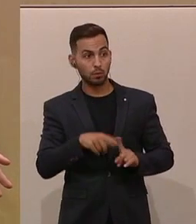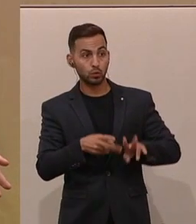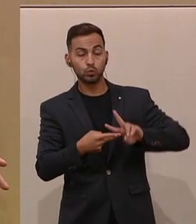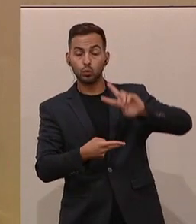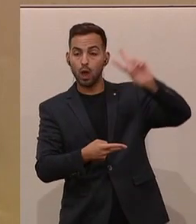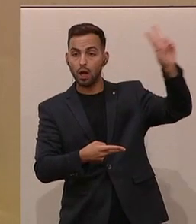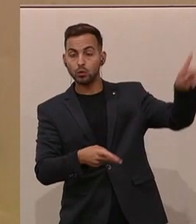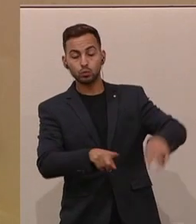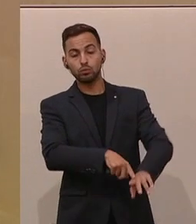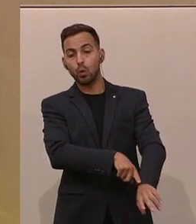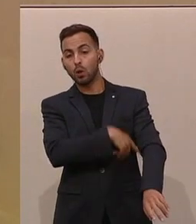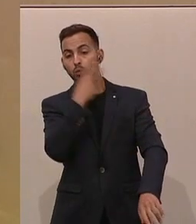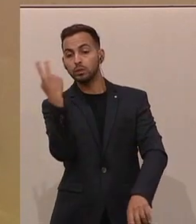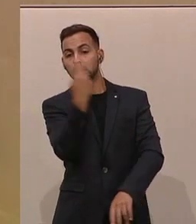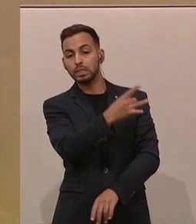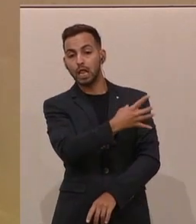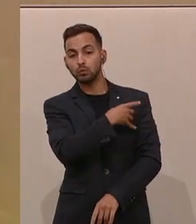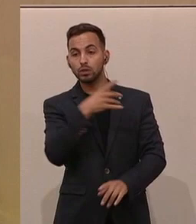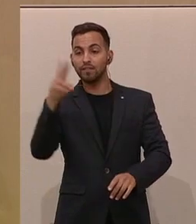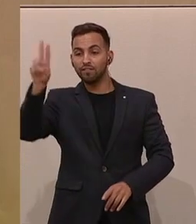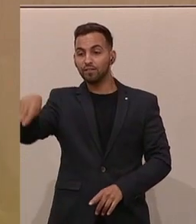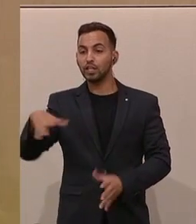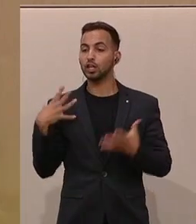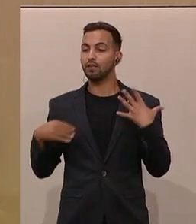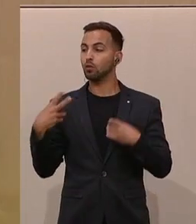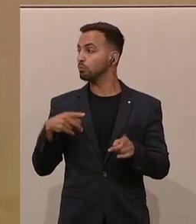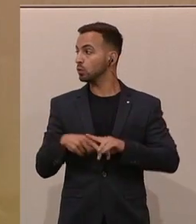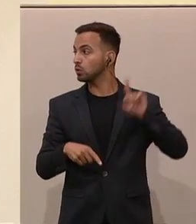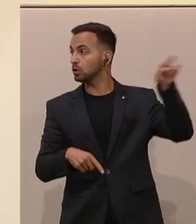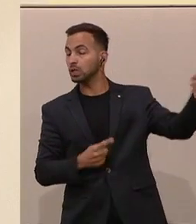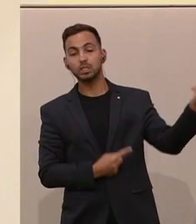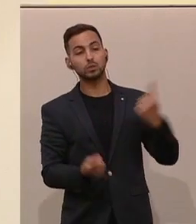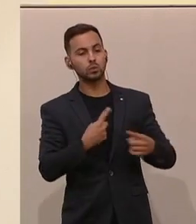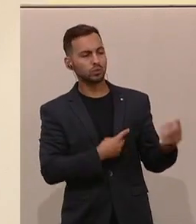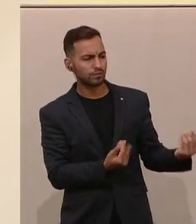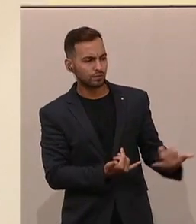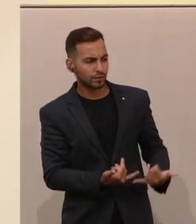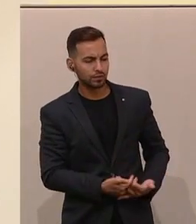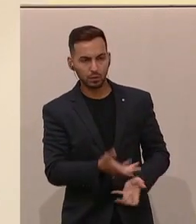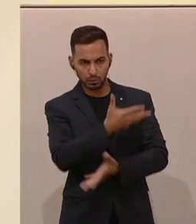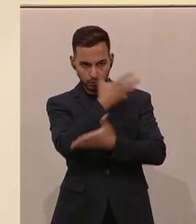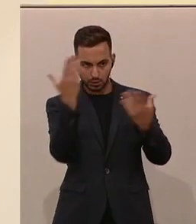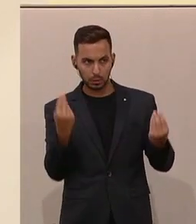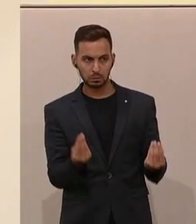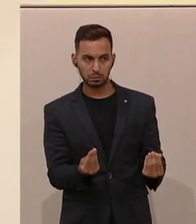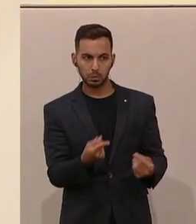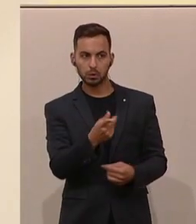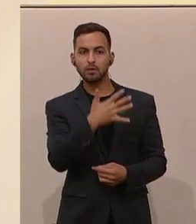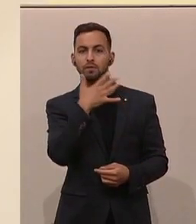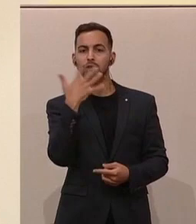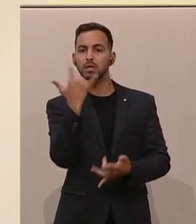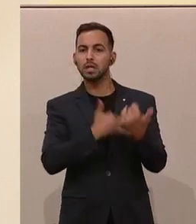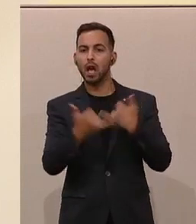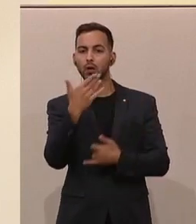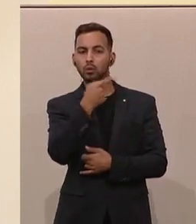von Salzburg und zu lange in Wien, sodass Sie die Lage vor Ort nicht mehr richtig einschätzen können. Und vermutlich haben Sie schon seit vielen Jahren keinen Almboden